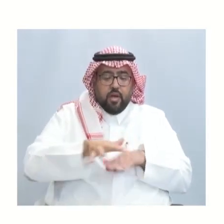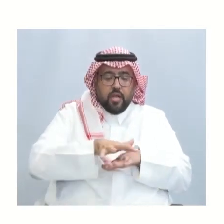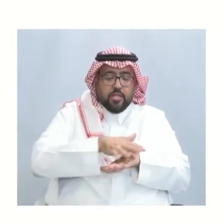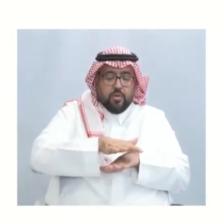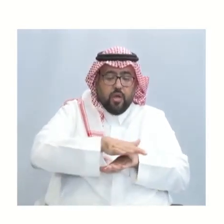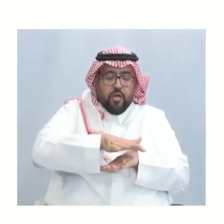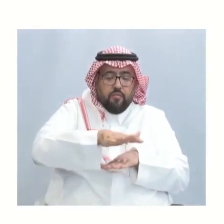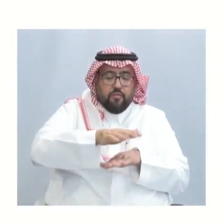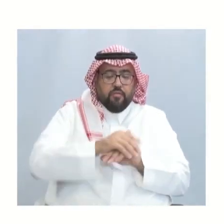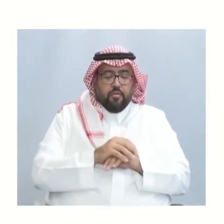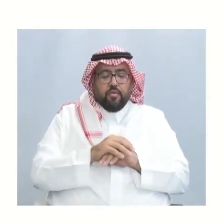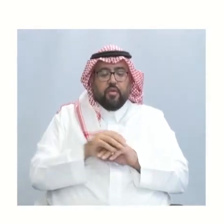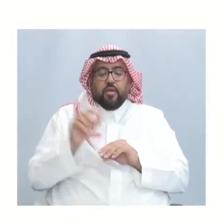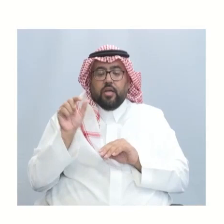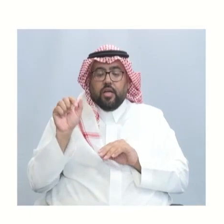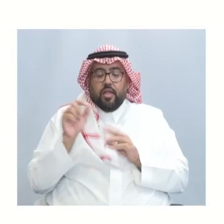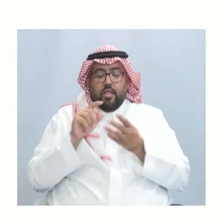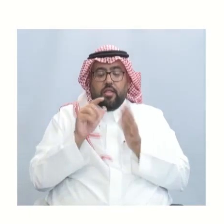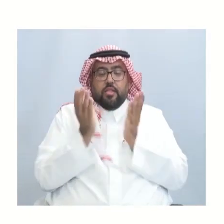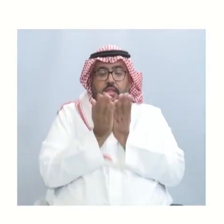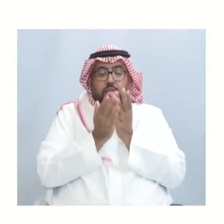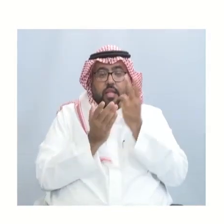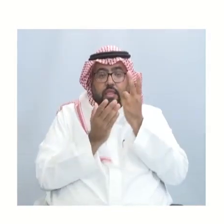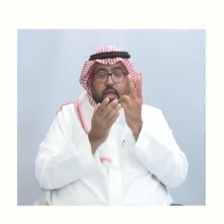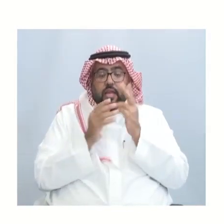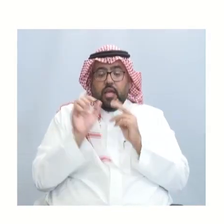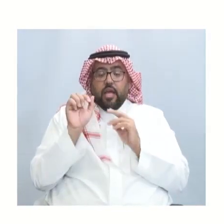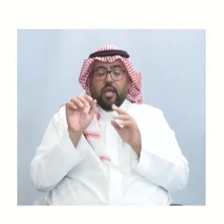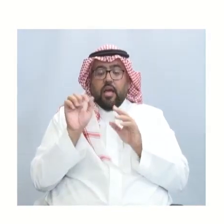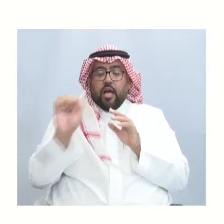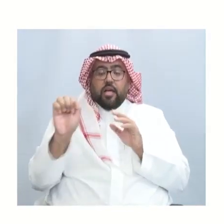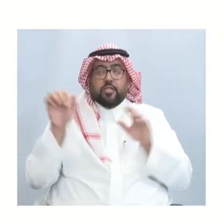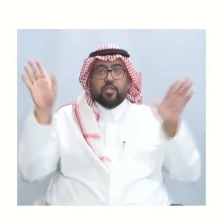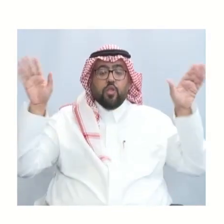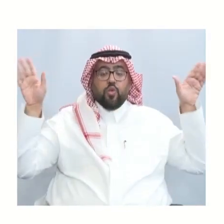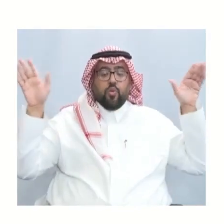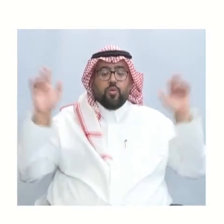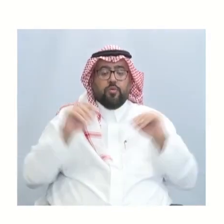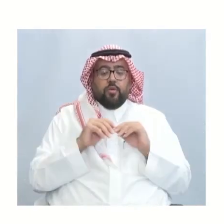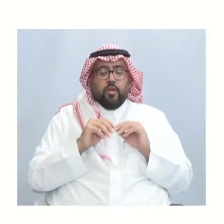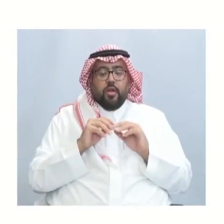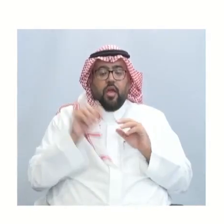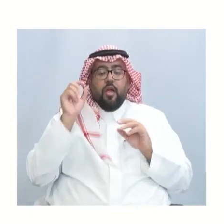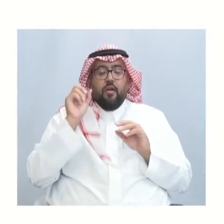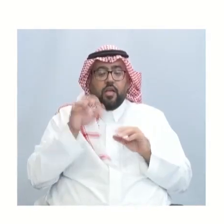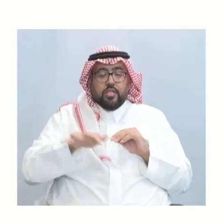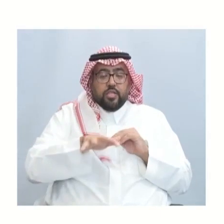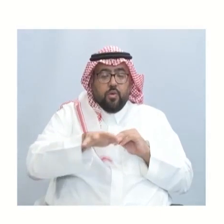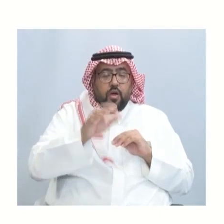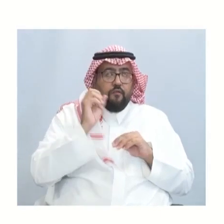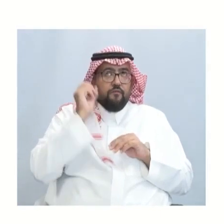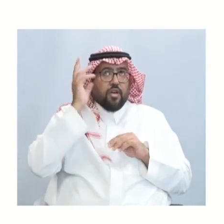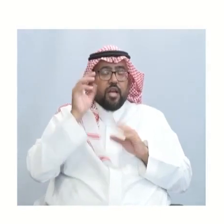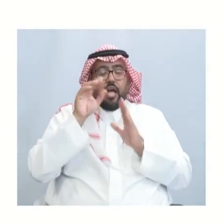الثاني بالطيور في الزواحف اولا في الفكره الرئيسه خلق